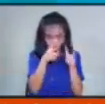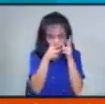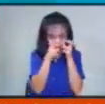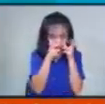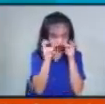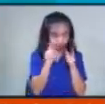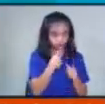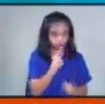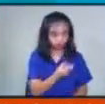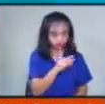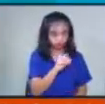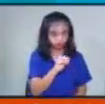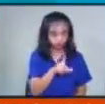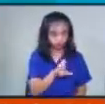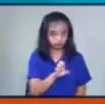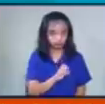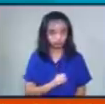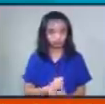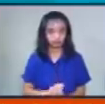po ng Dole, sir?